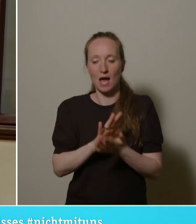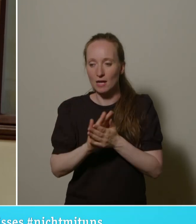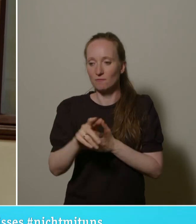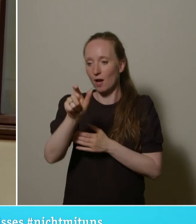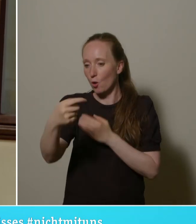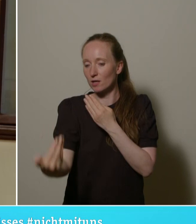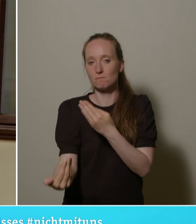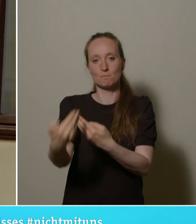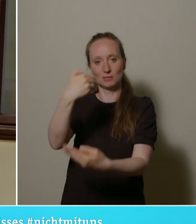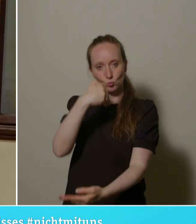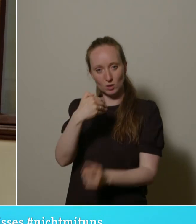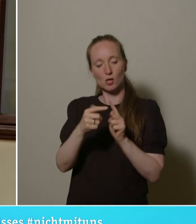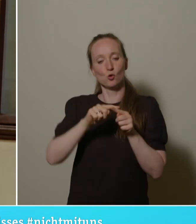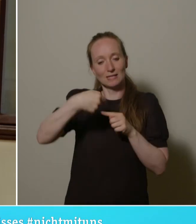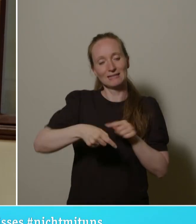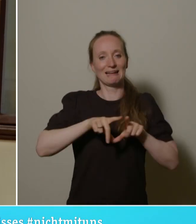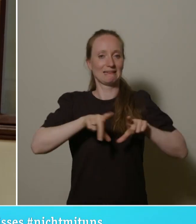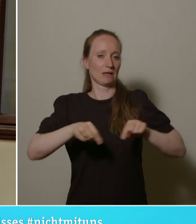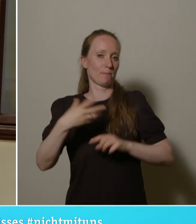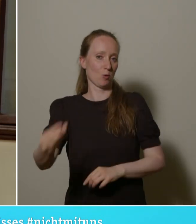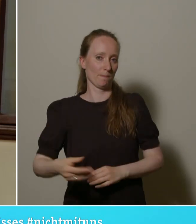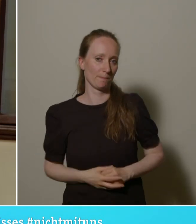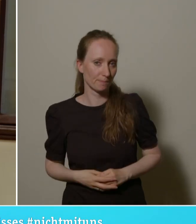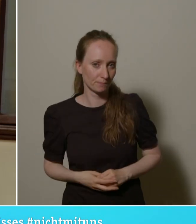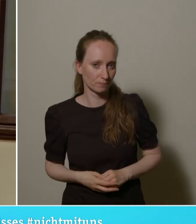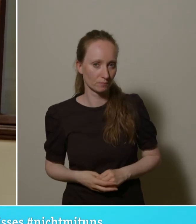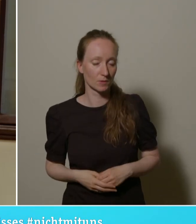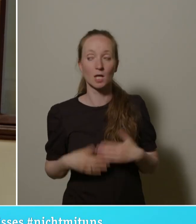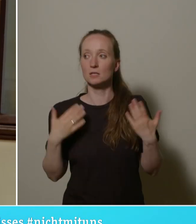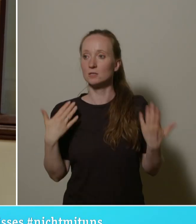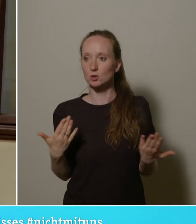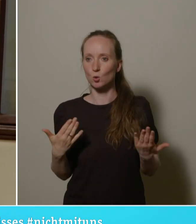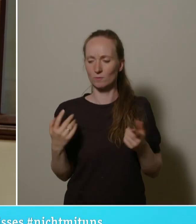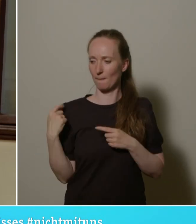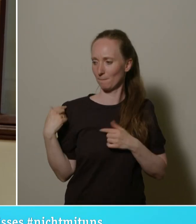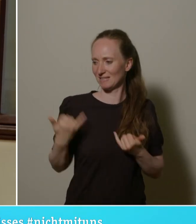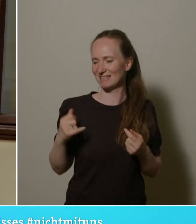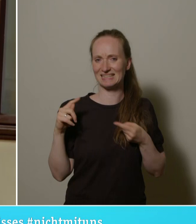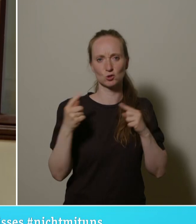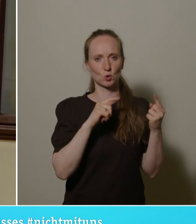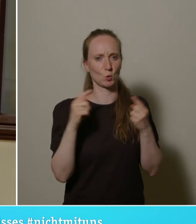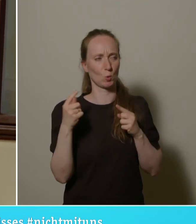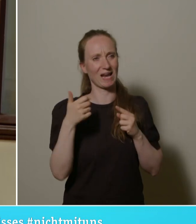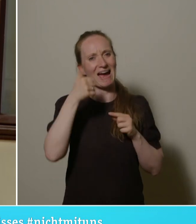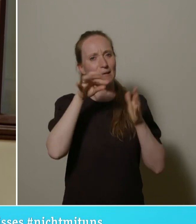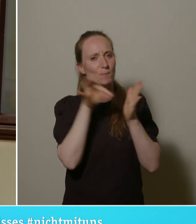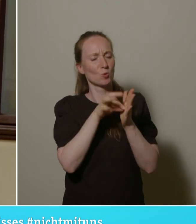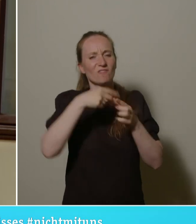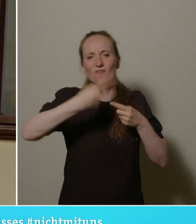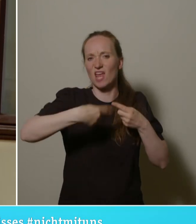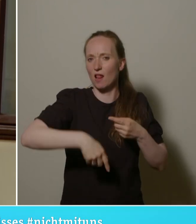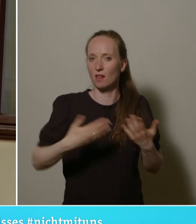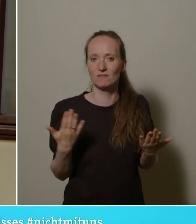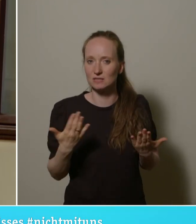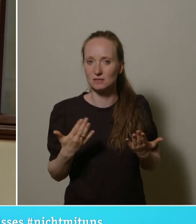das Ticket bekommen. Und wenn, und das ist mir an dieser Diskussion schlichtweg viel zu kurz gekommen, ich